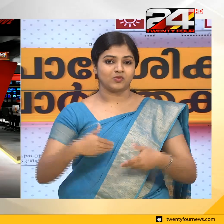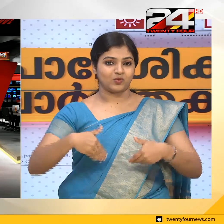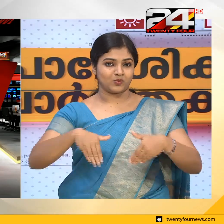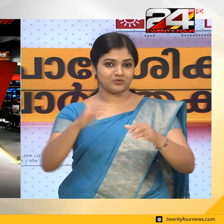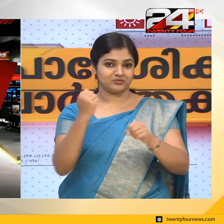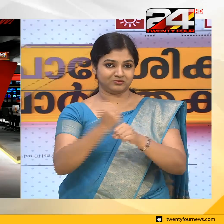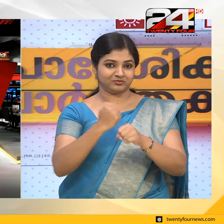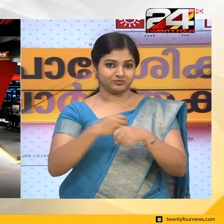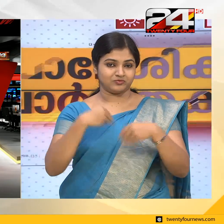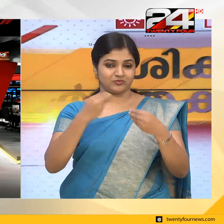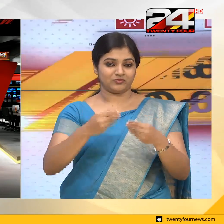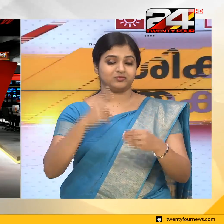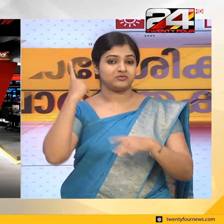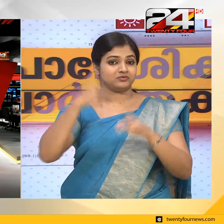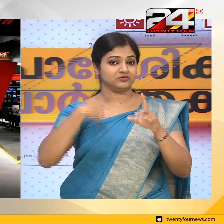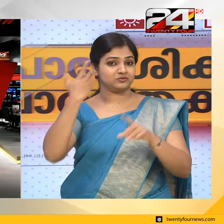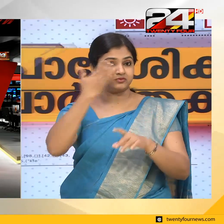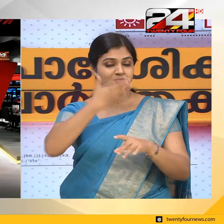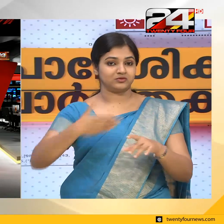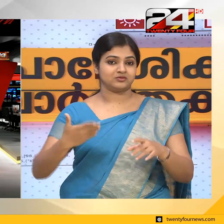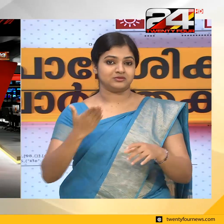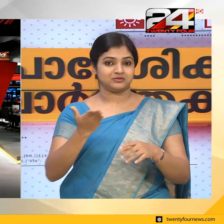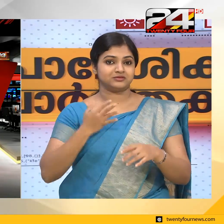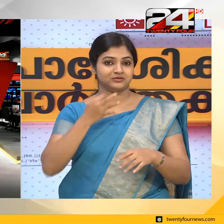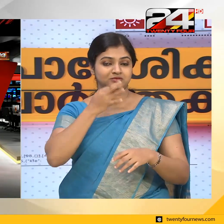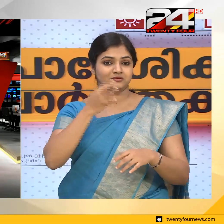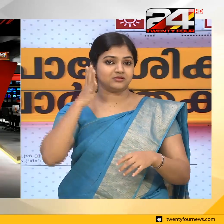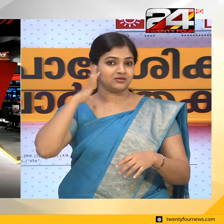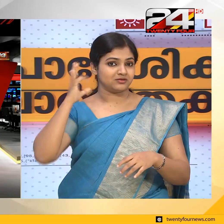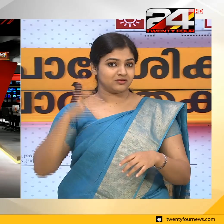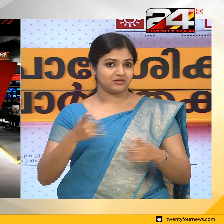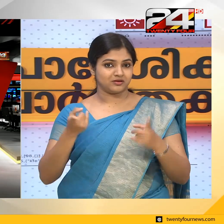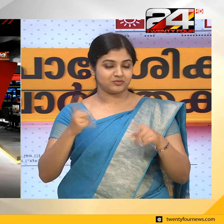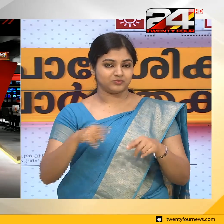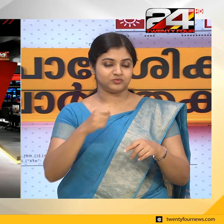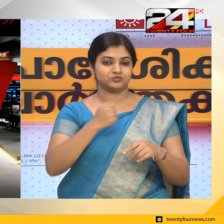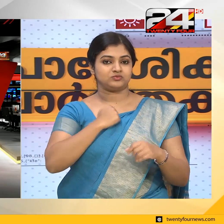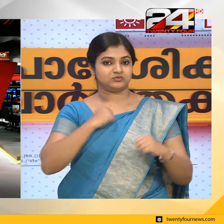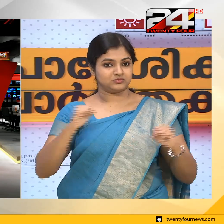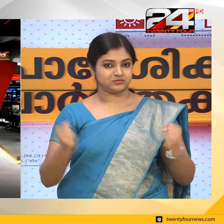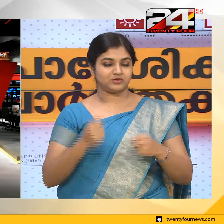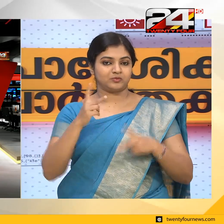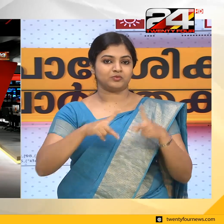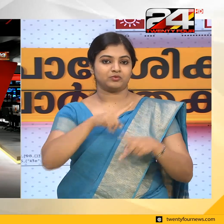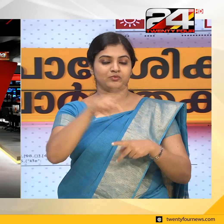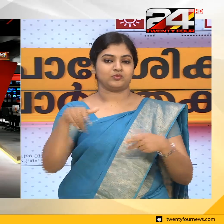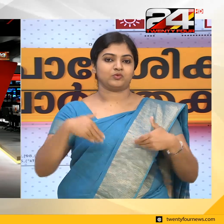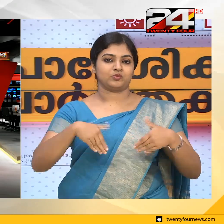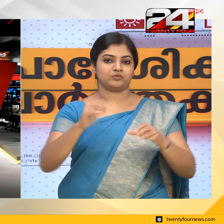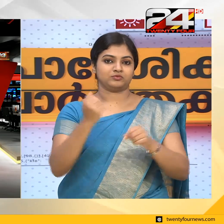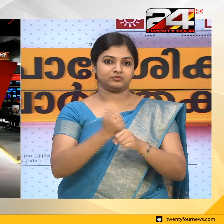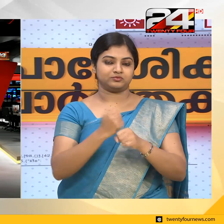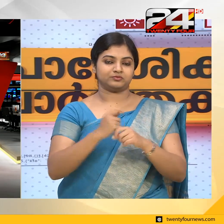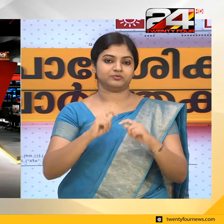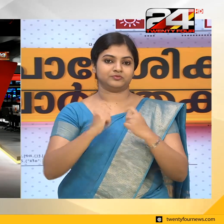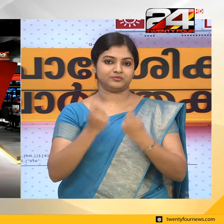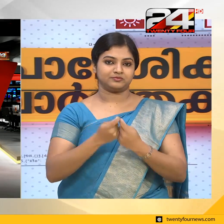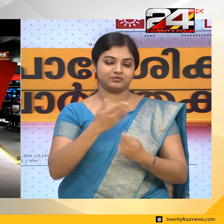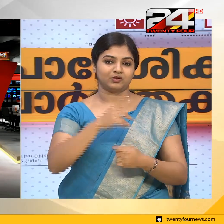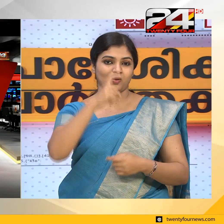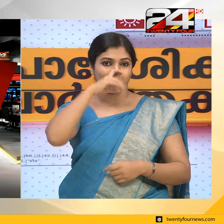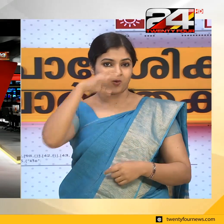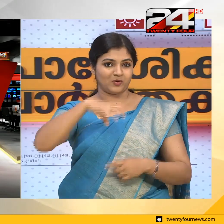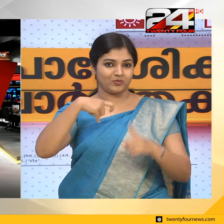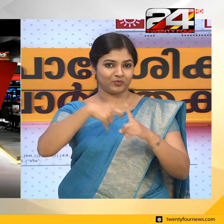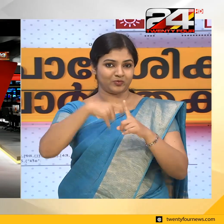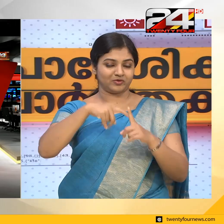വഴി നിർമ്മിച്ചു നൽകണമെന്ന പതിറ്റാണ്ടുകളായുള്ള ആവശ്യം അവഗണിക്കപ്പെട്ടതോടെ സ്വയം റോഡൊരുക്കി ജനകീയ കൂട്ടായ്മ. കോട്ടയം കുമരകം മങ്കുഴിയിലാണ്